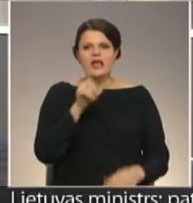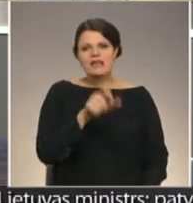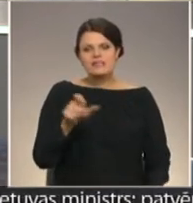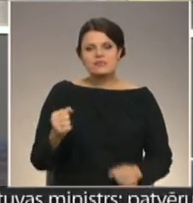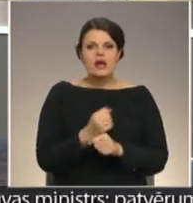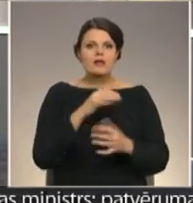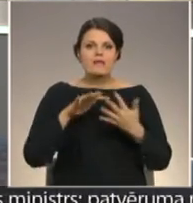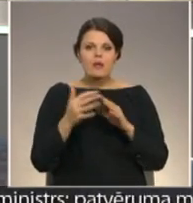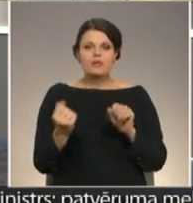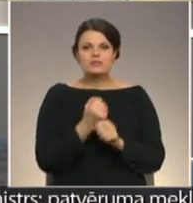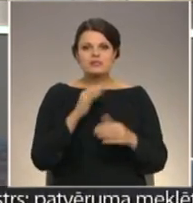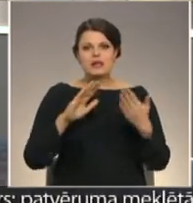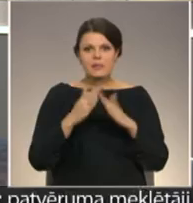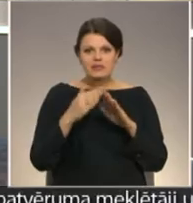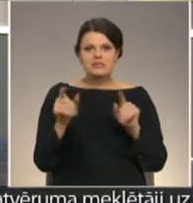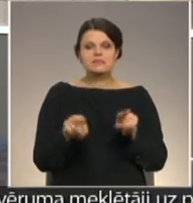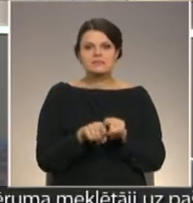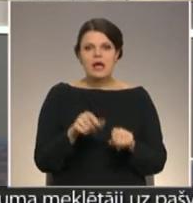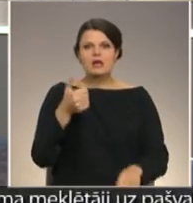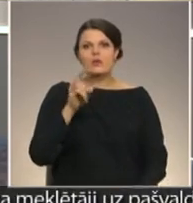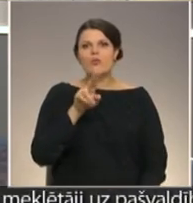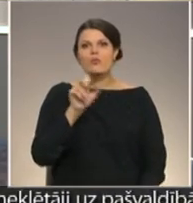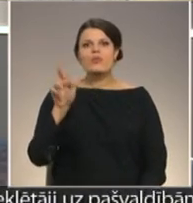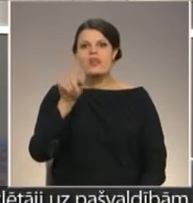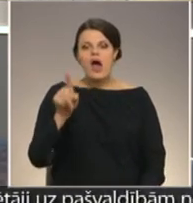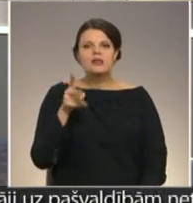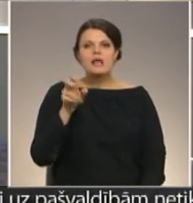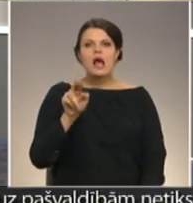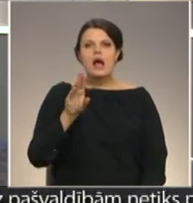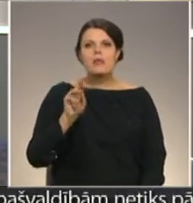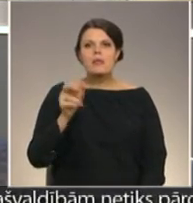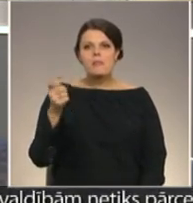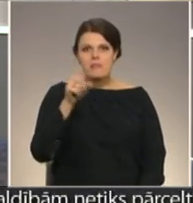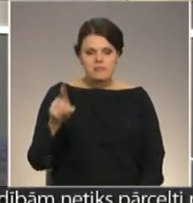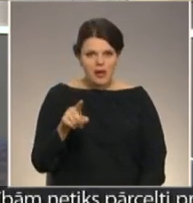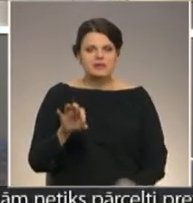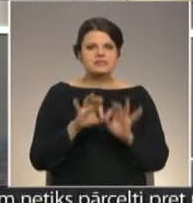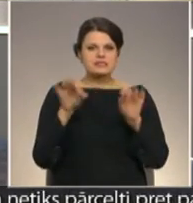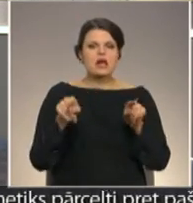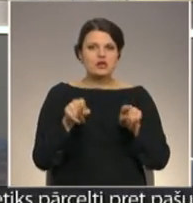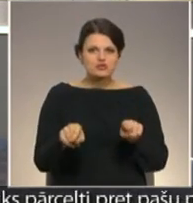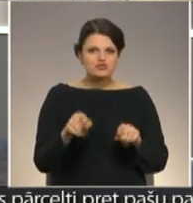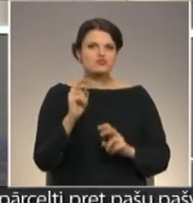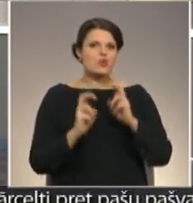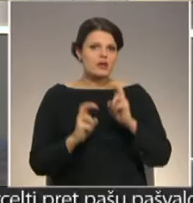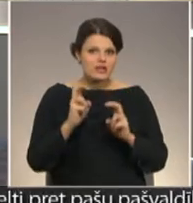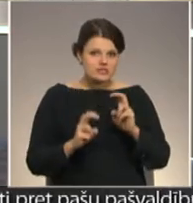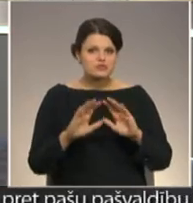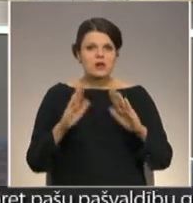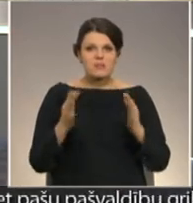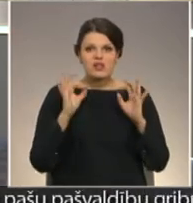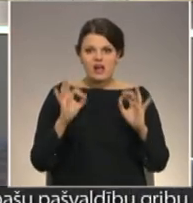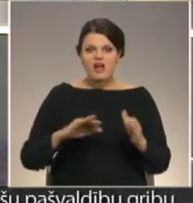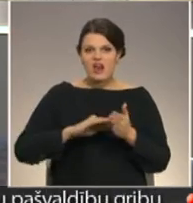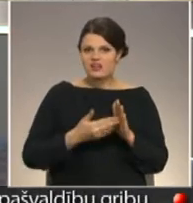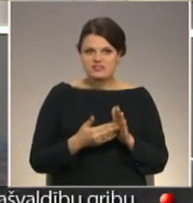pilsētā. Arī Gunārs Skanbergs amats novadā sāka biohumusa ražošanu, saskatot tajā perspektīvu. Tomēr reālā situācija